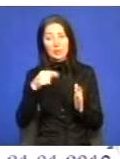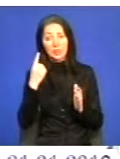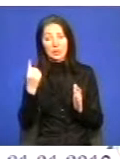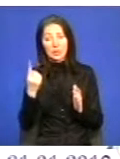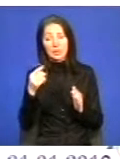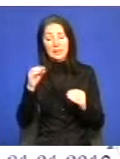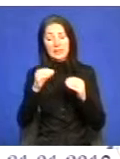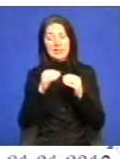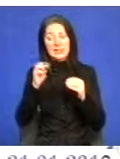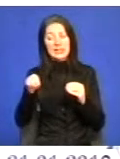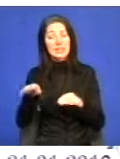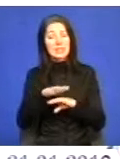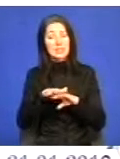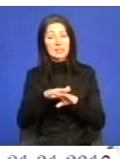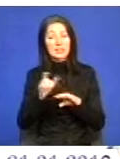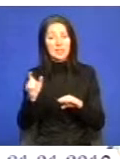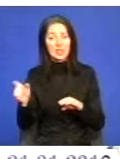91,1 на 10 тисяч.